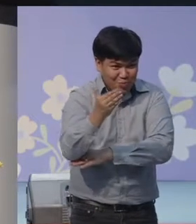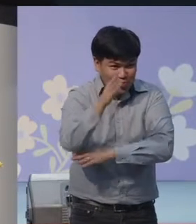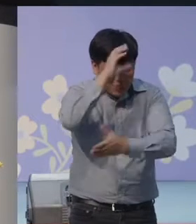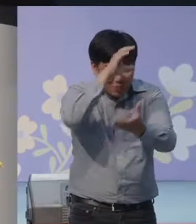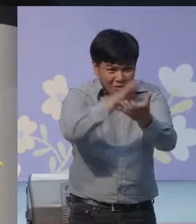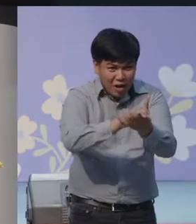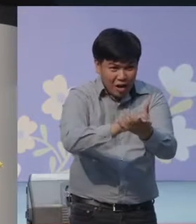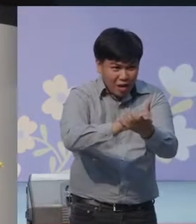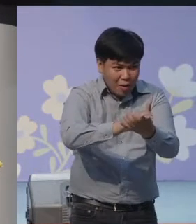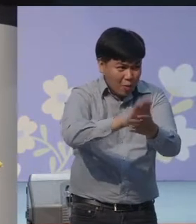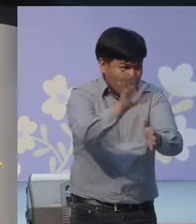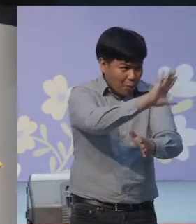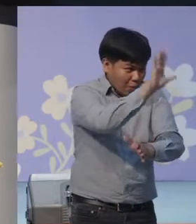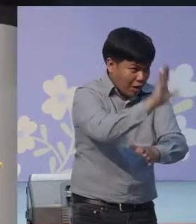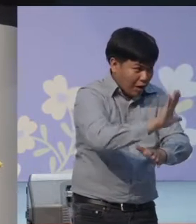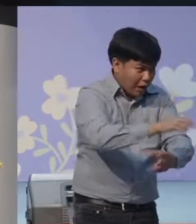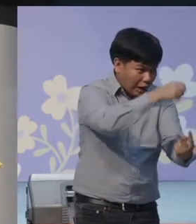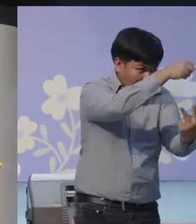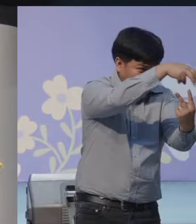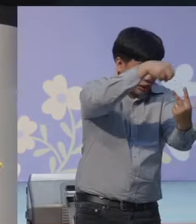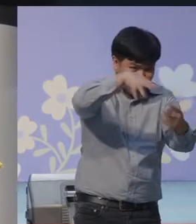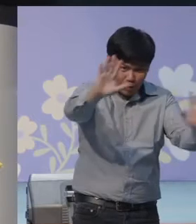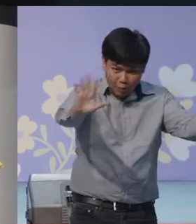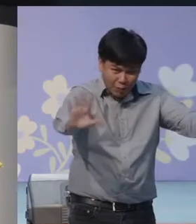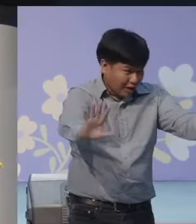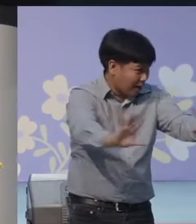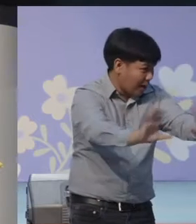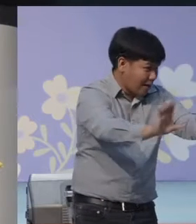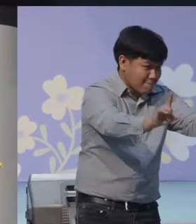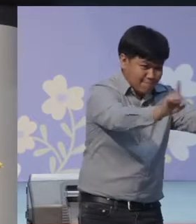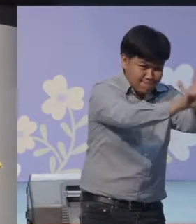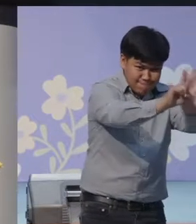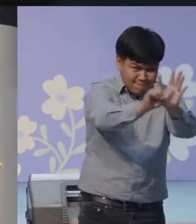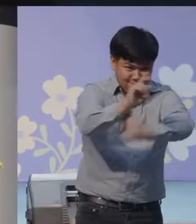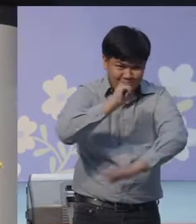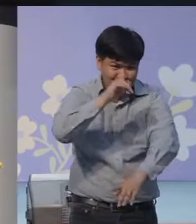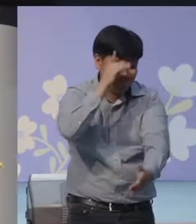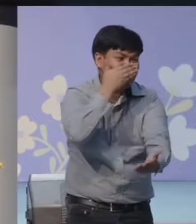pag dalawa asawa niya, sana tamaan kayo nito. Hindi.